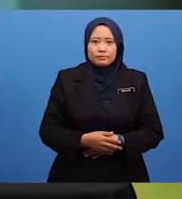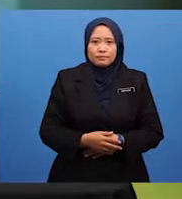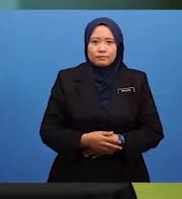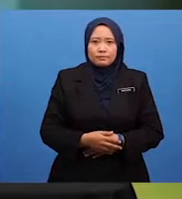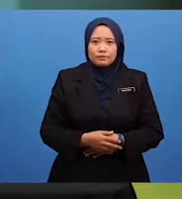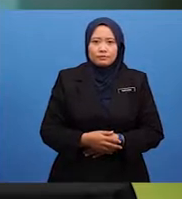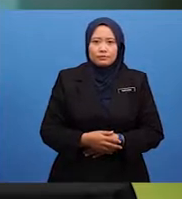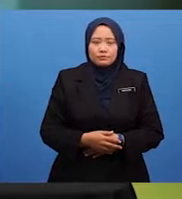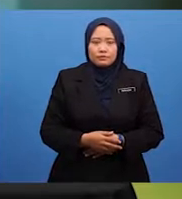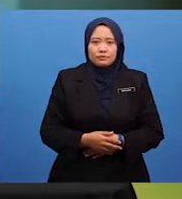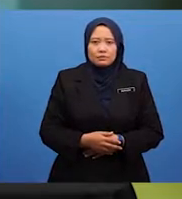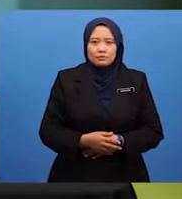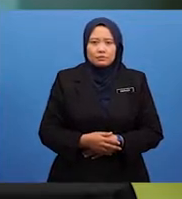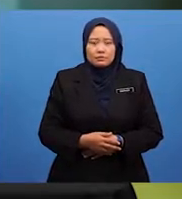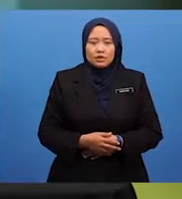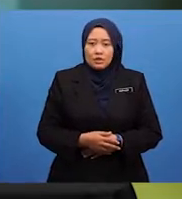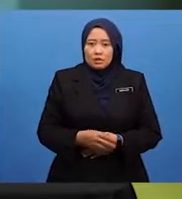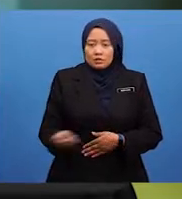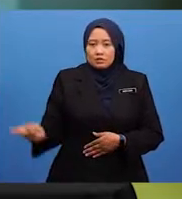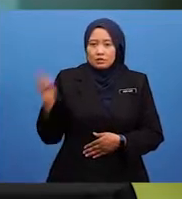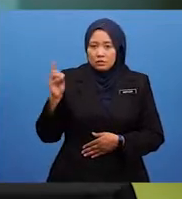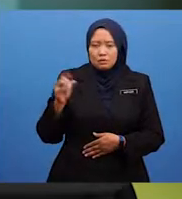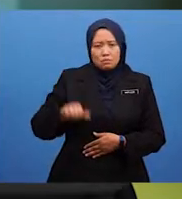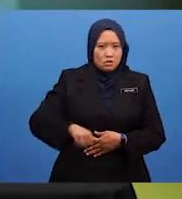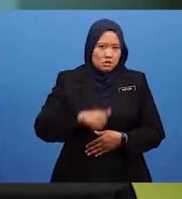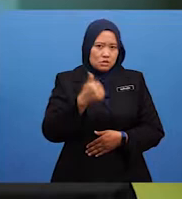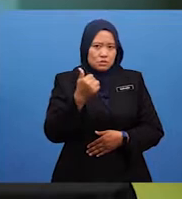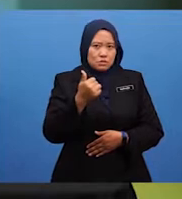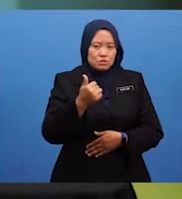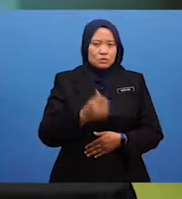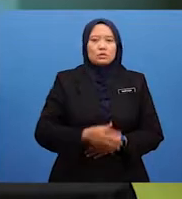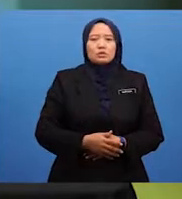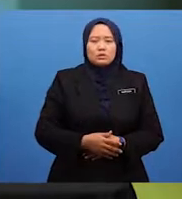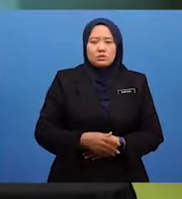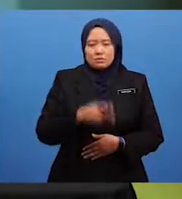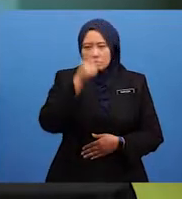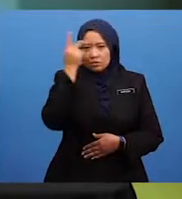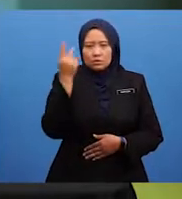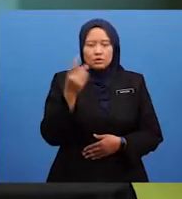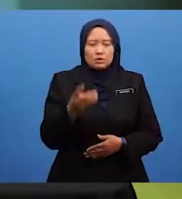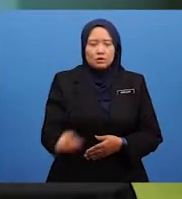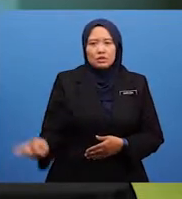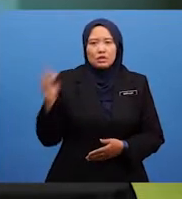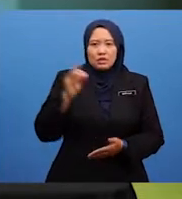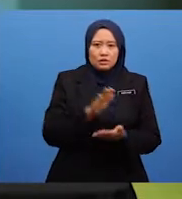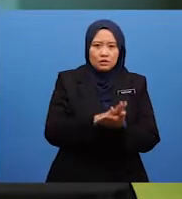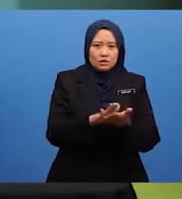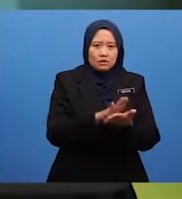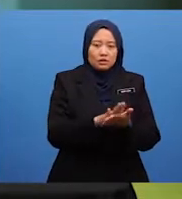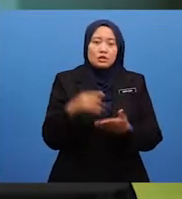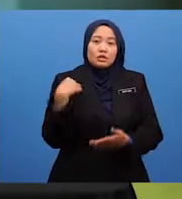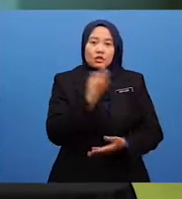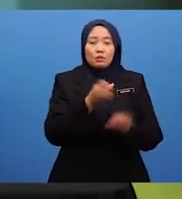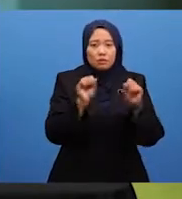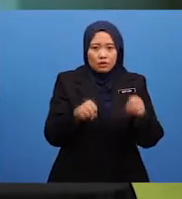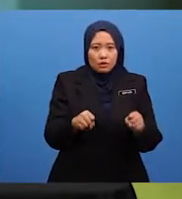Yelah, ia bagus kerana disebabkan daya geseranlah cikgu dapat memegang bola